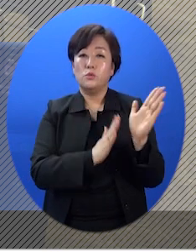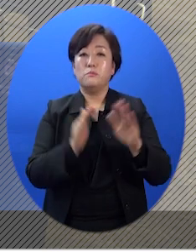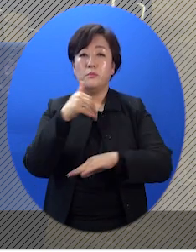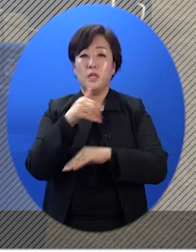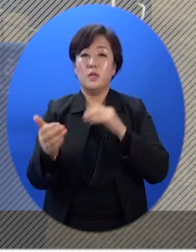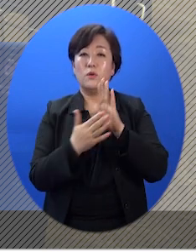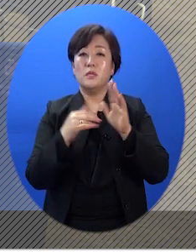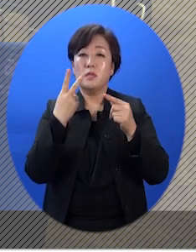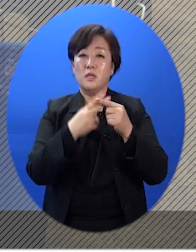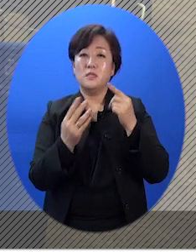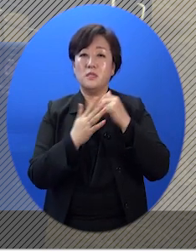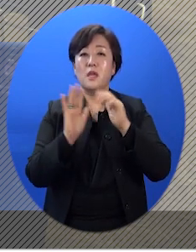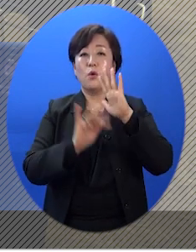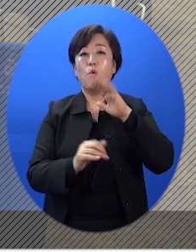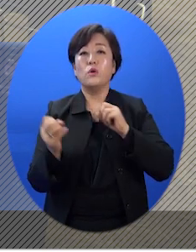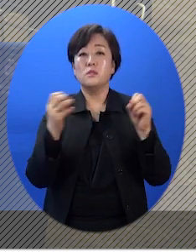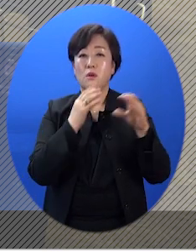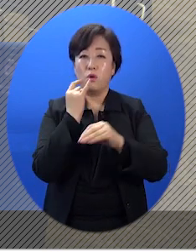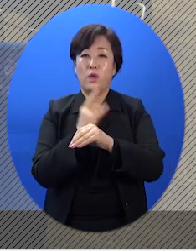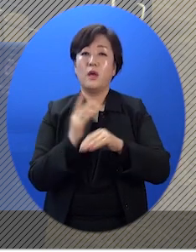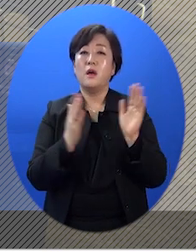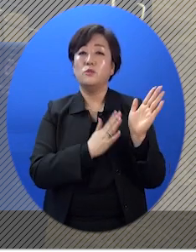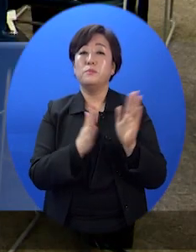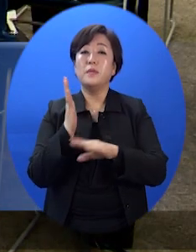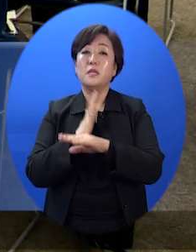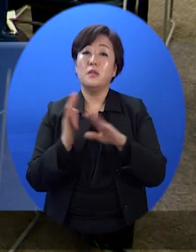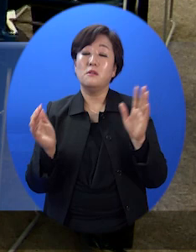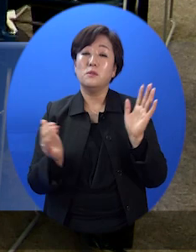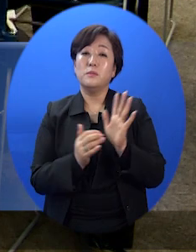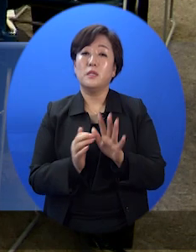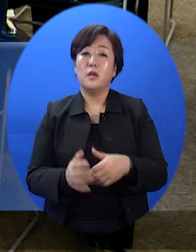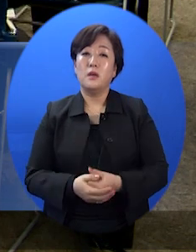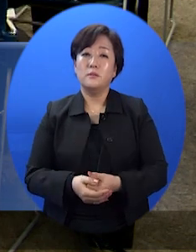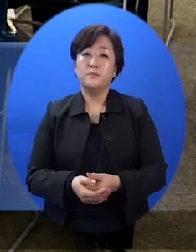제2차 시민공청회가 개최됐습니다.